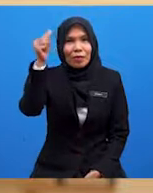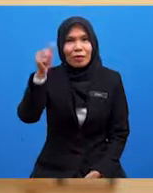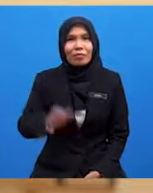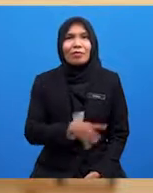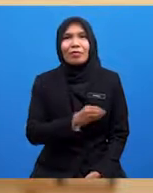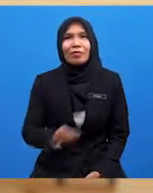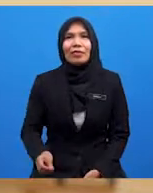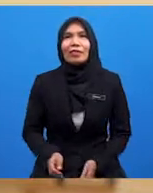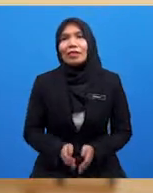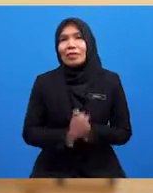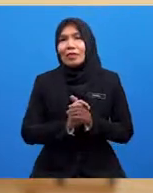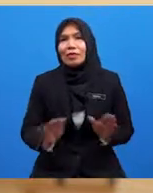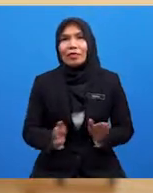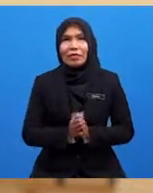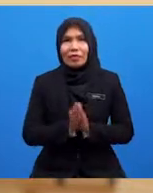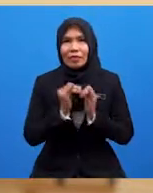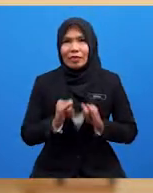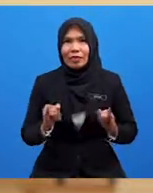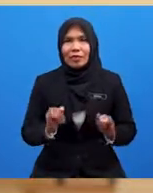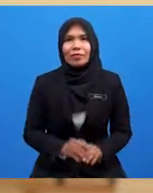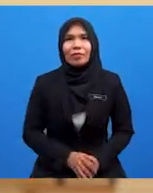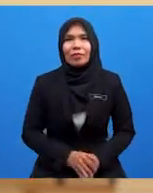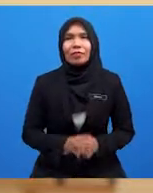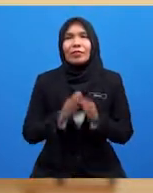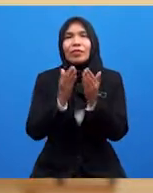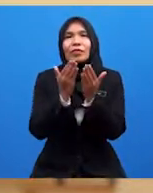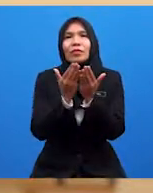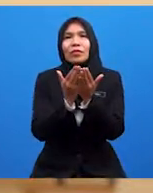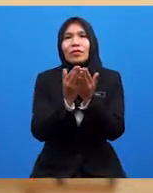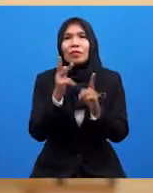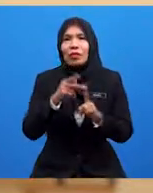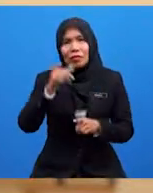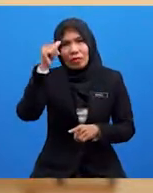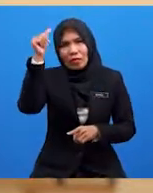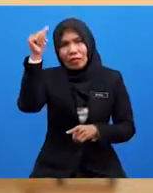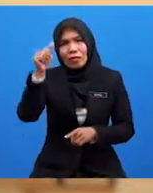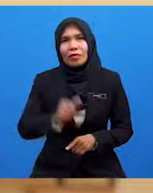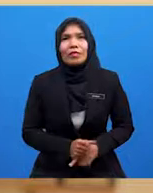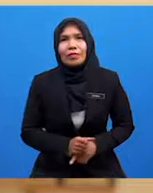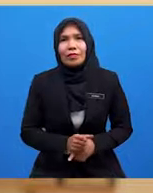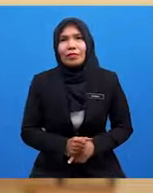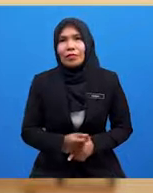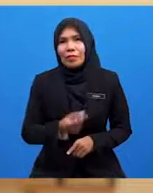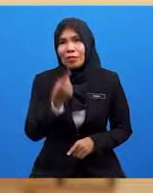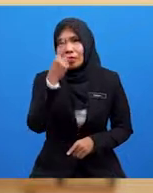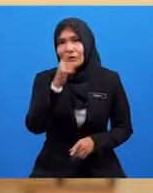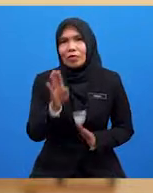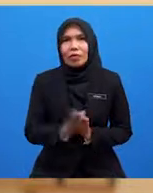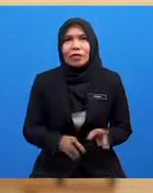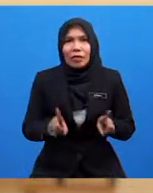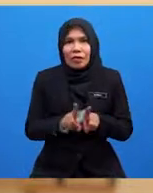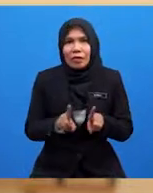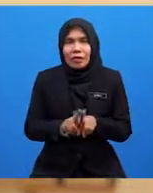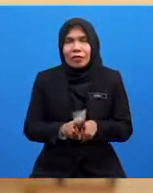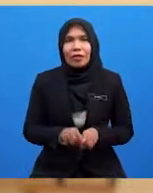Assalamualaikum dan selamat sejahtera. Saya panjatkan kesyukuran kepada Allah kerana diberi peluang untuk bersama-sama pelajar tingkatan